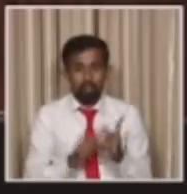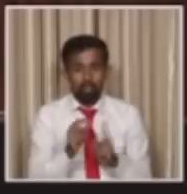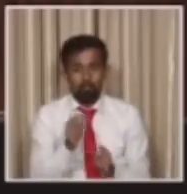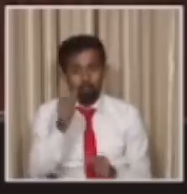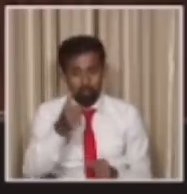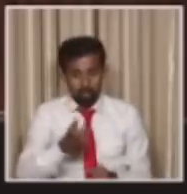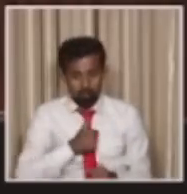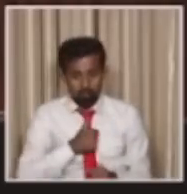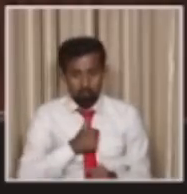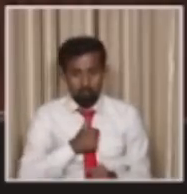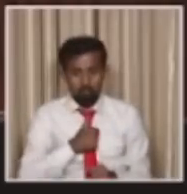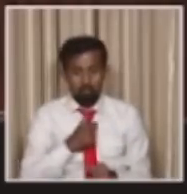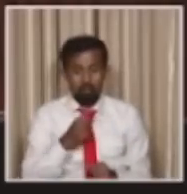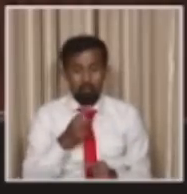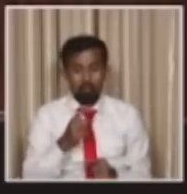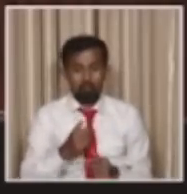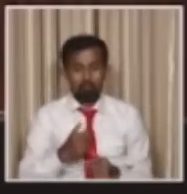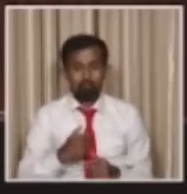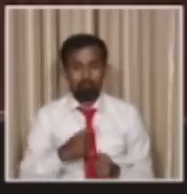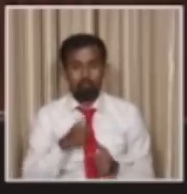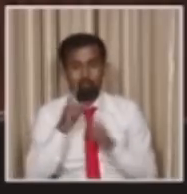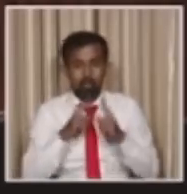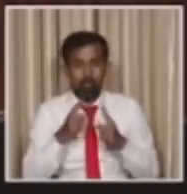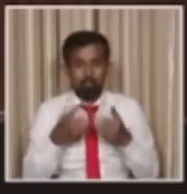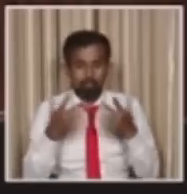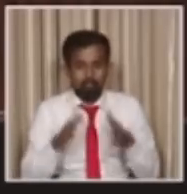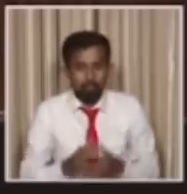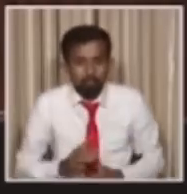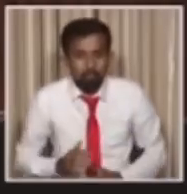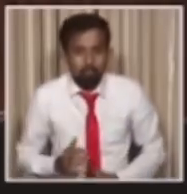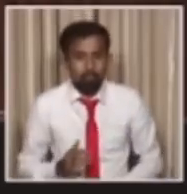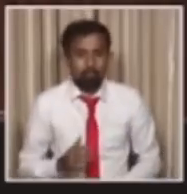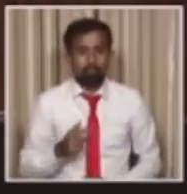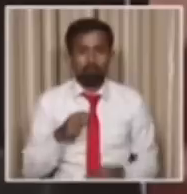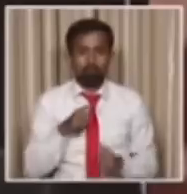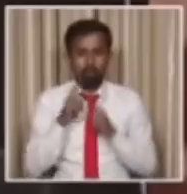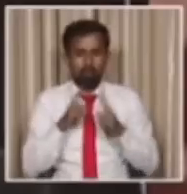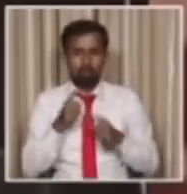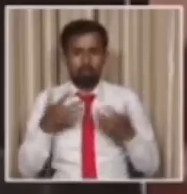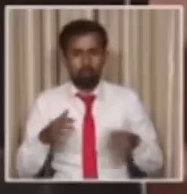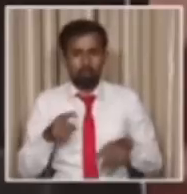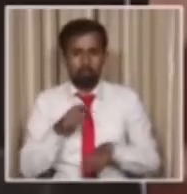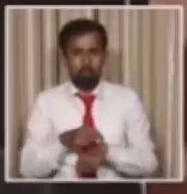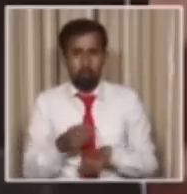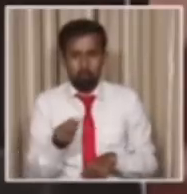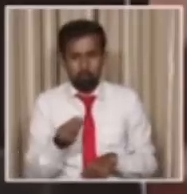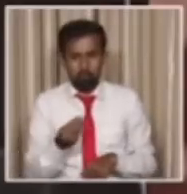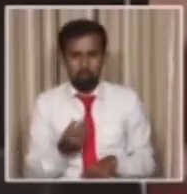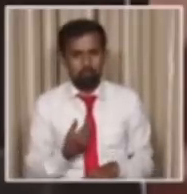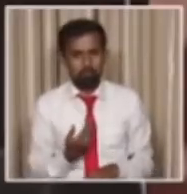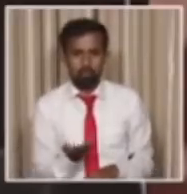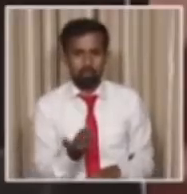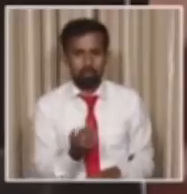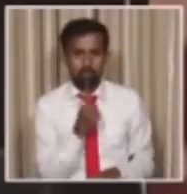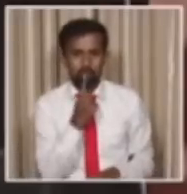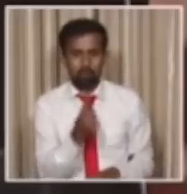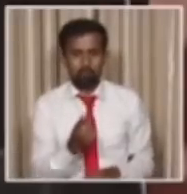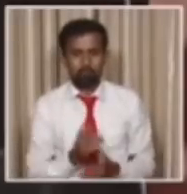තියෙනවා නම් කතාවට මම කතා කරලා ඉවර වෙනකොට වෙලාව මදි නම් ඒ වෙලාවට මං ඉල්ලන්නම්. ඔව්.